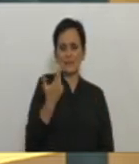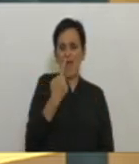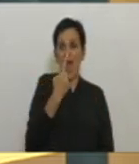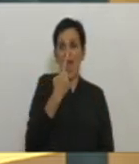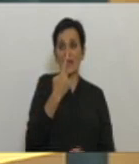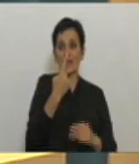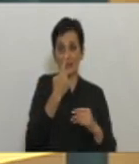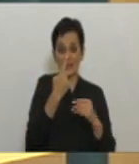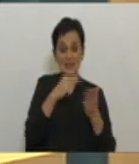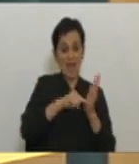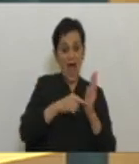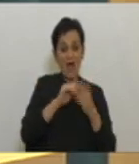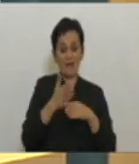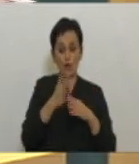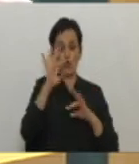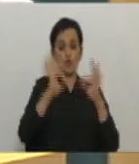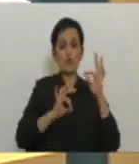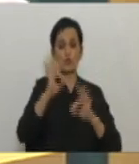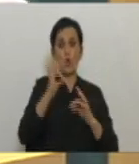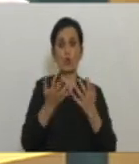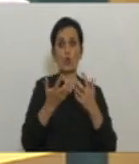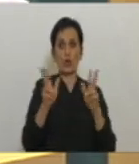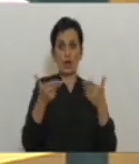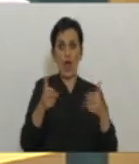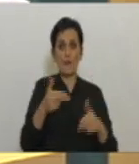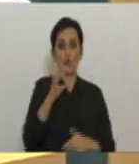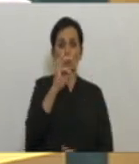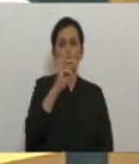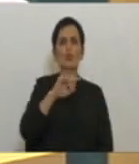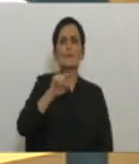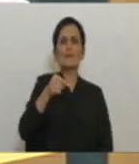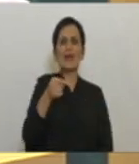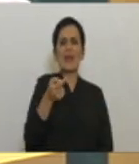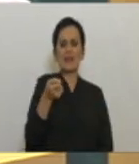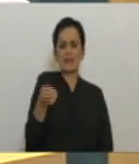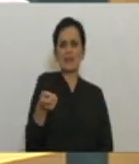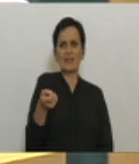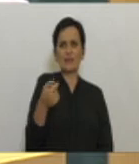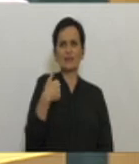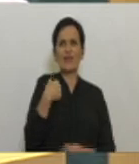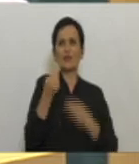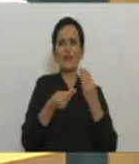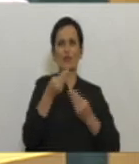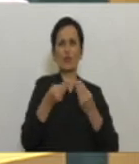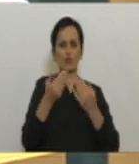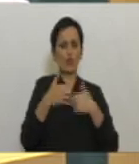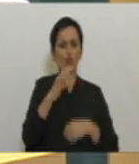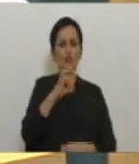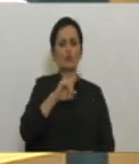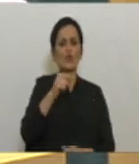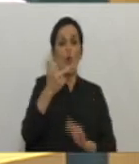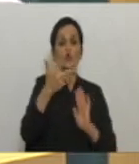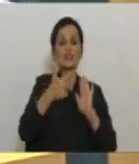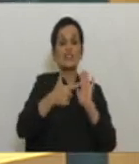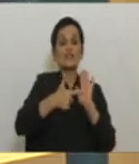გაყავით გაამრავლეთ და პროცენტი გამოითვალეთ და 0.0 რაღაც არის. იმ დღეს ვითვლიდით, ხუმრობდით ამაზე,